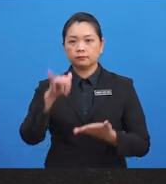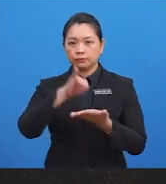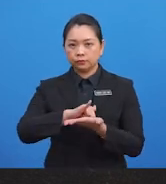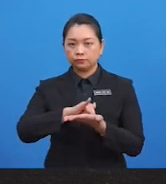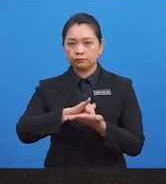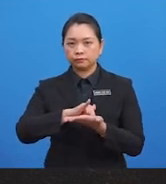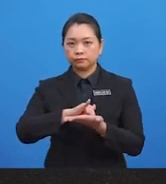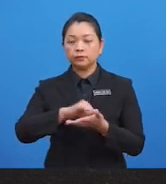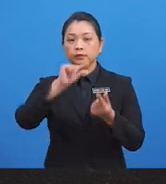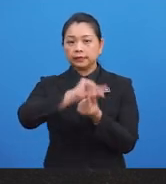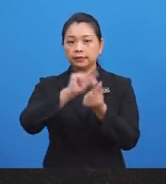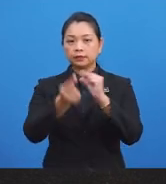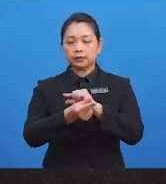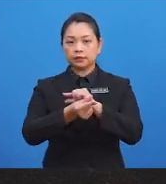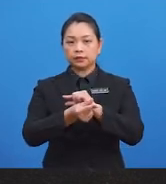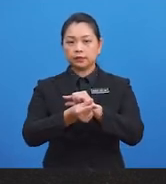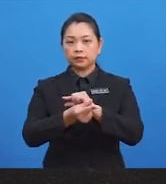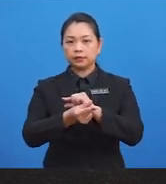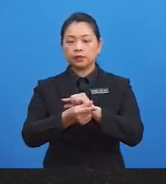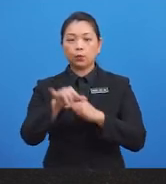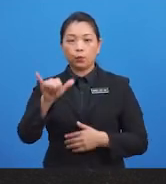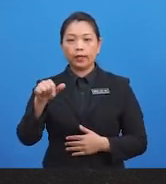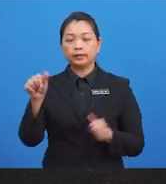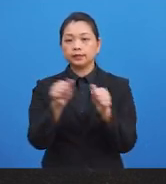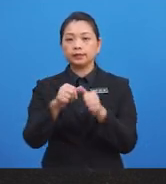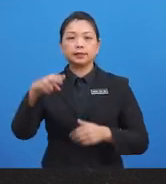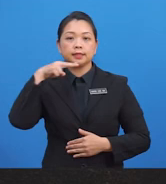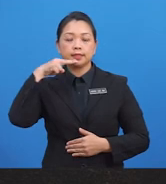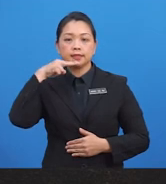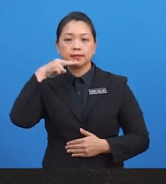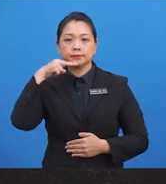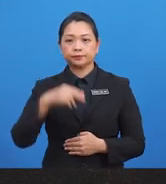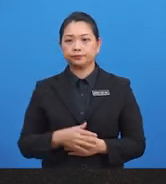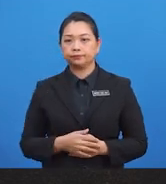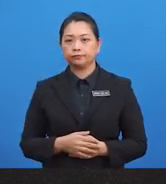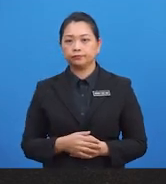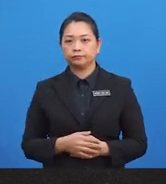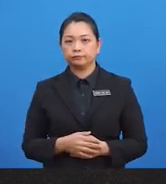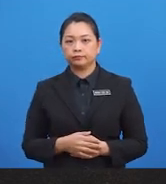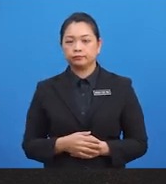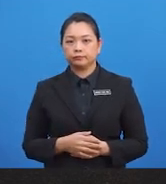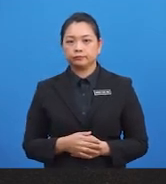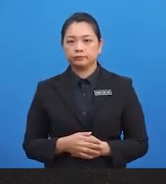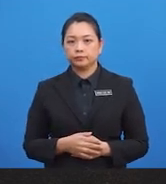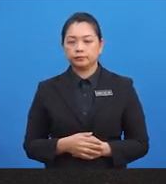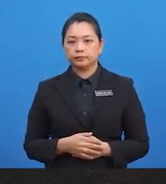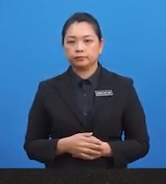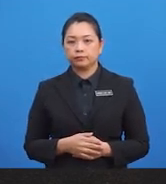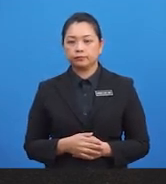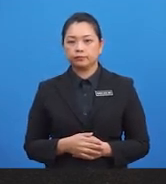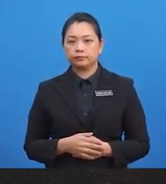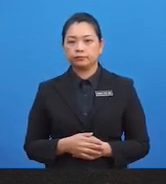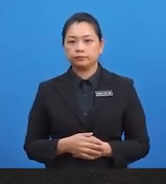Kemudian, gantikan Y dengan nilai had atas iaitu 3.